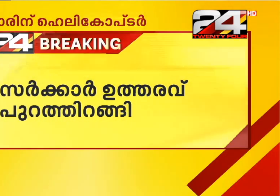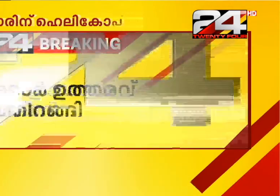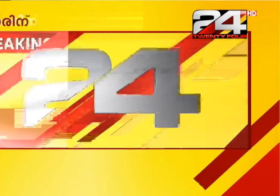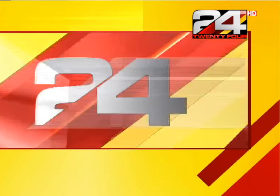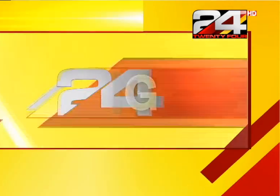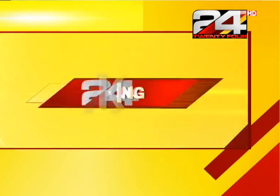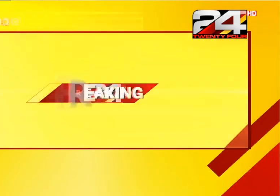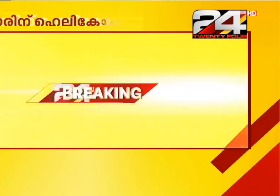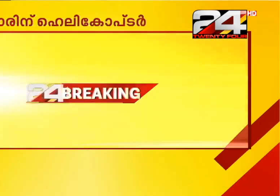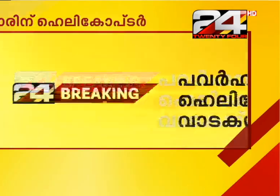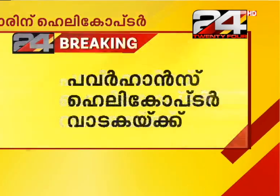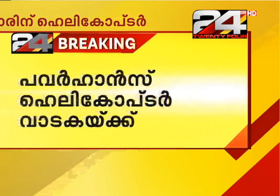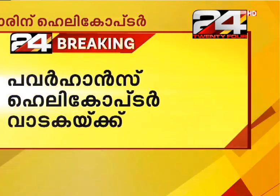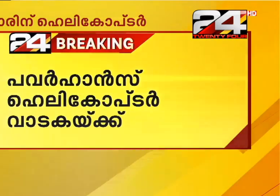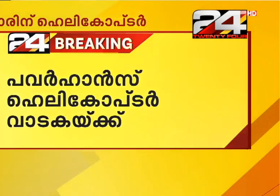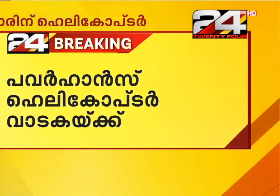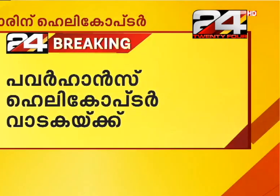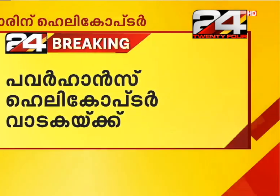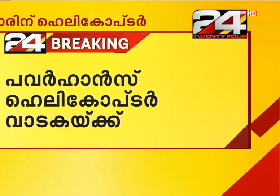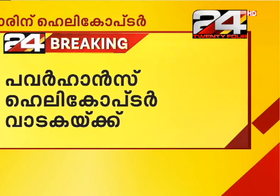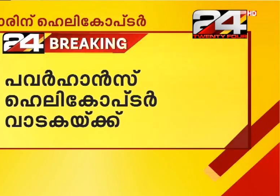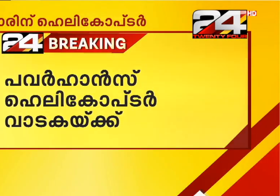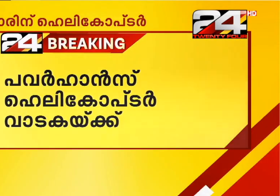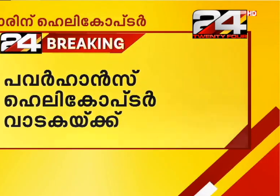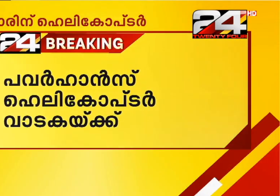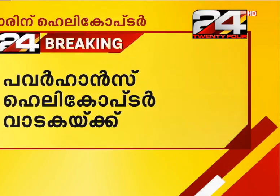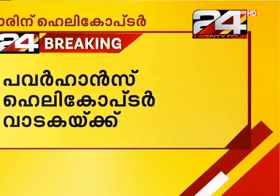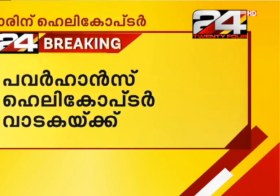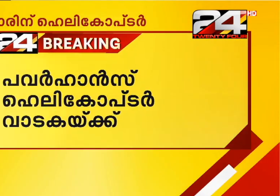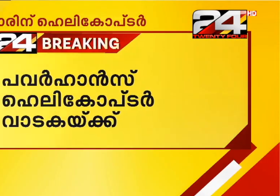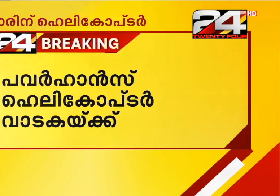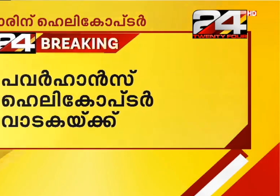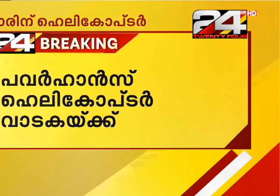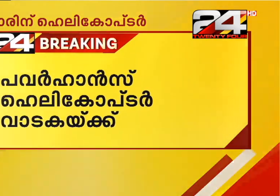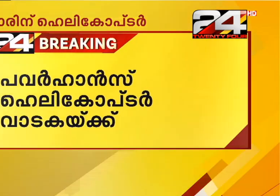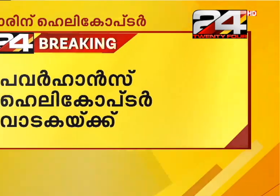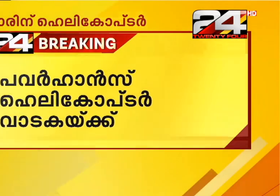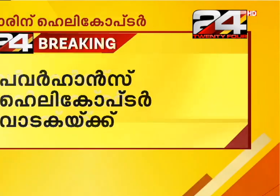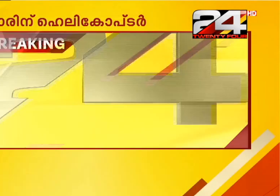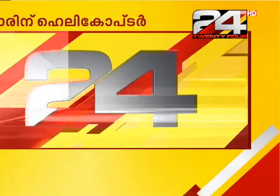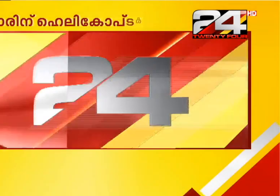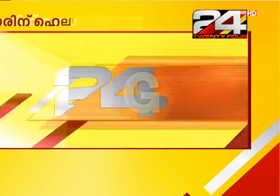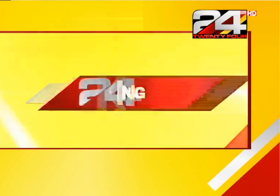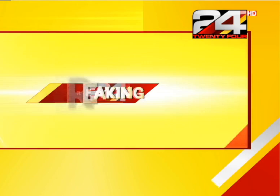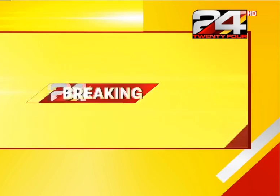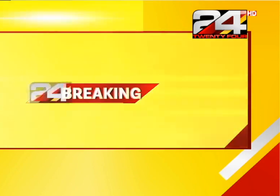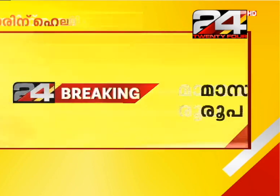ചെലവുകൾ ഒഴിവാക്കുമെന്ന് ധനമന്ത്രി പറഞ്ഞതിന് പിന്നാലെയാണ് ഇപ്പോൾ ഇത്തരത്തിലൊരു കരാർ ഒരു